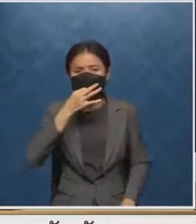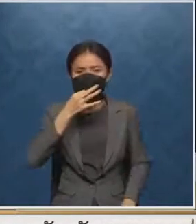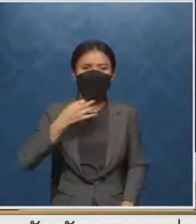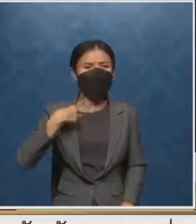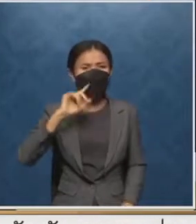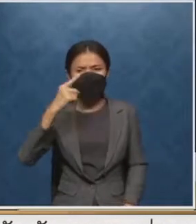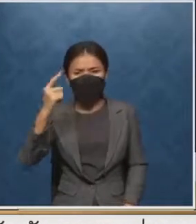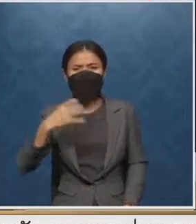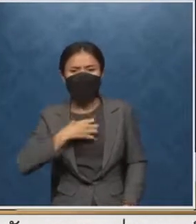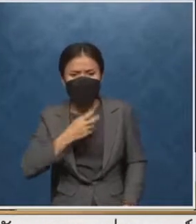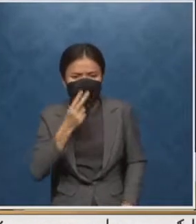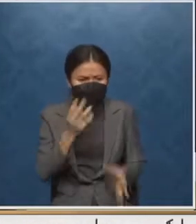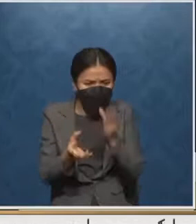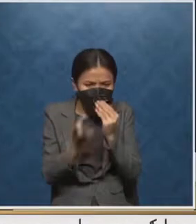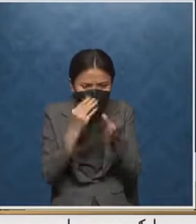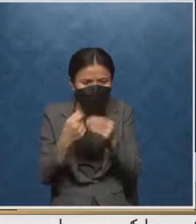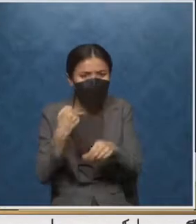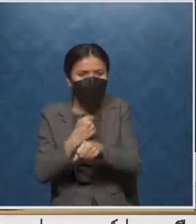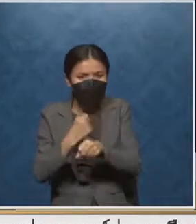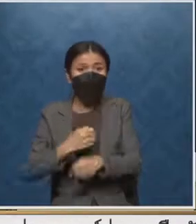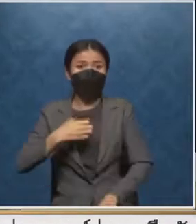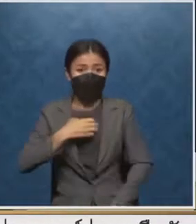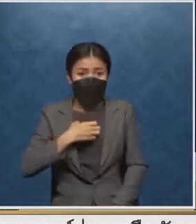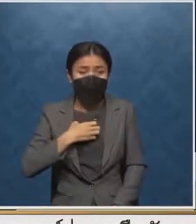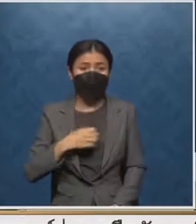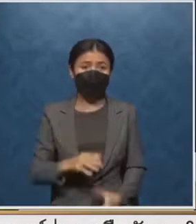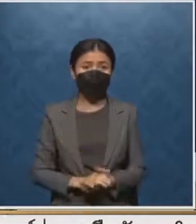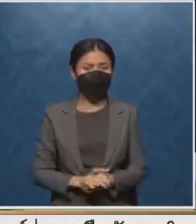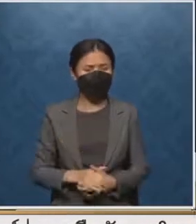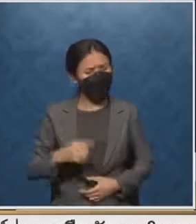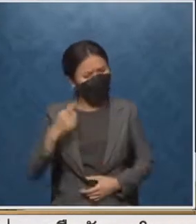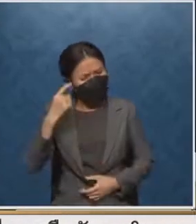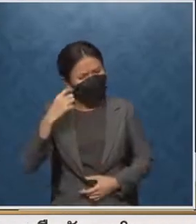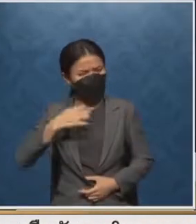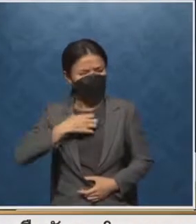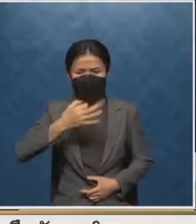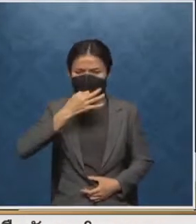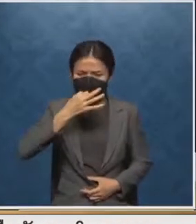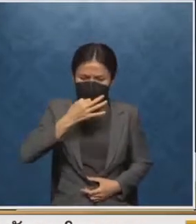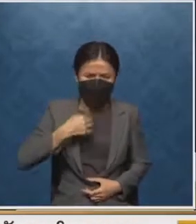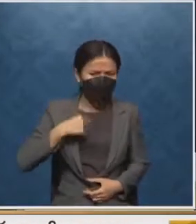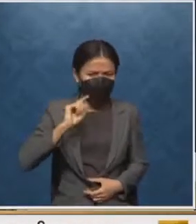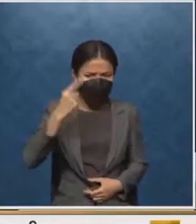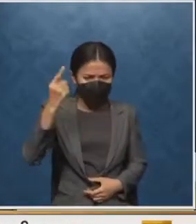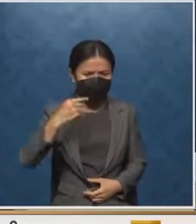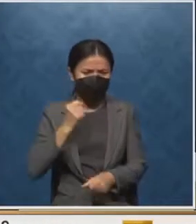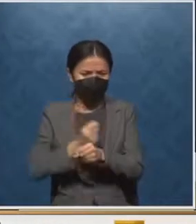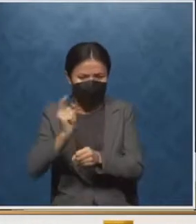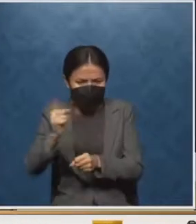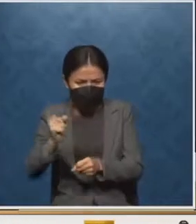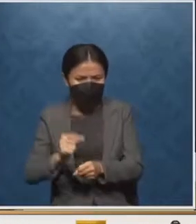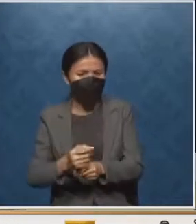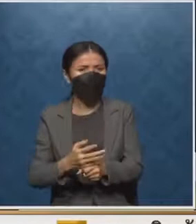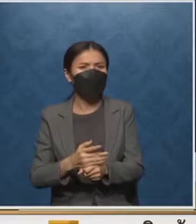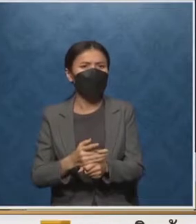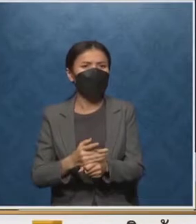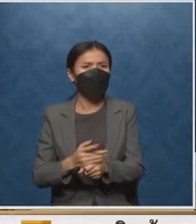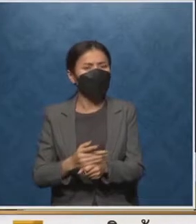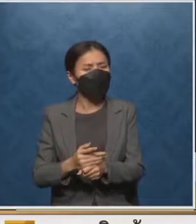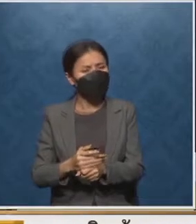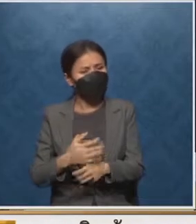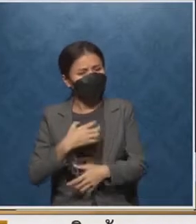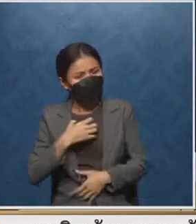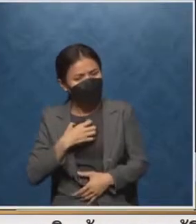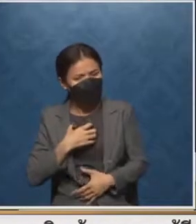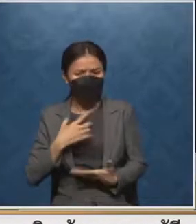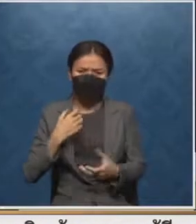ครับว่าชีวิตเนี่ยนะครับจะประกอบอาชีพอะไรเป็นอาชีพเสริมนะครับหรือว่าจะเปลี่ยนแปลงอาชีพยังไงนะครับจะ